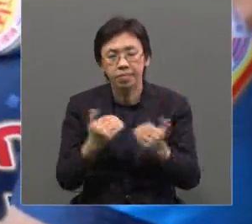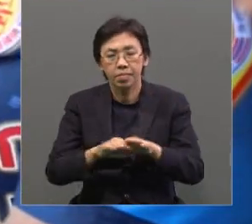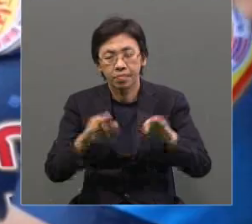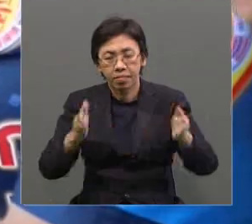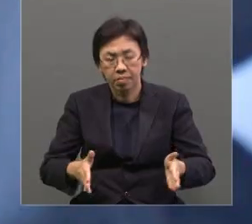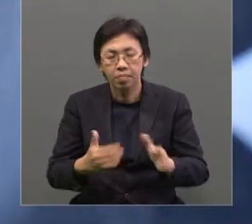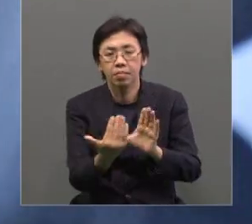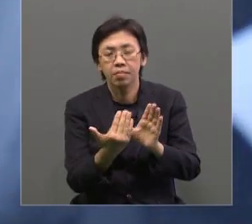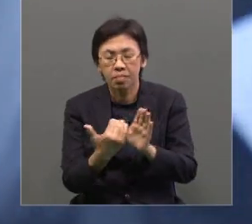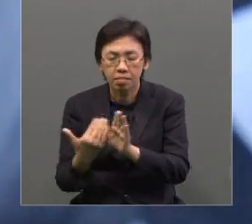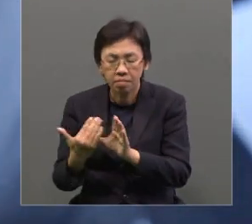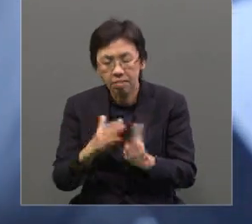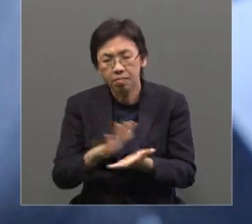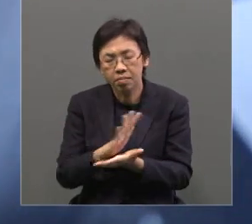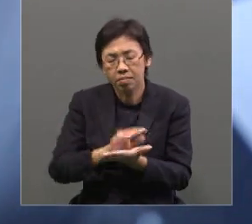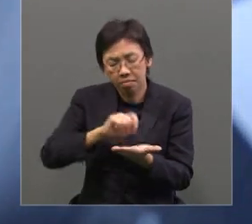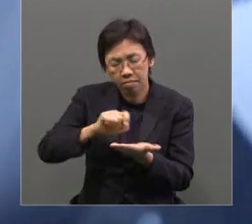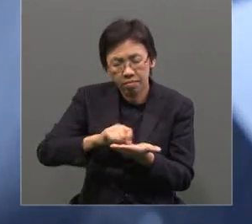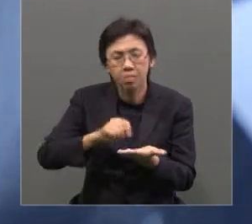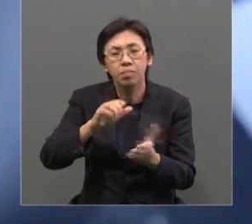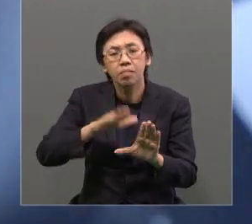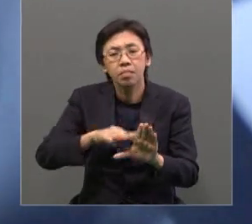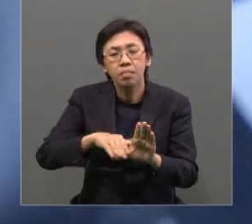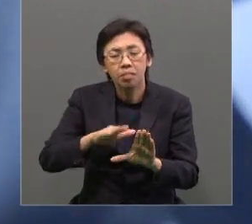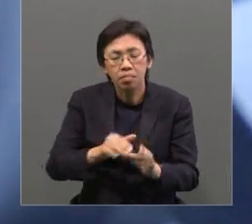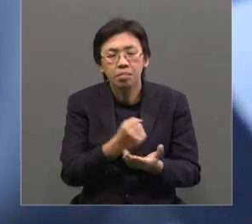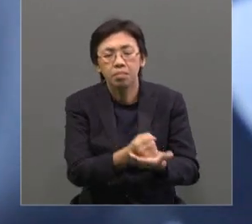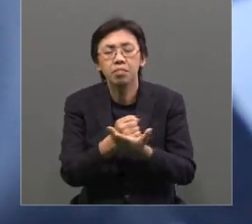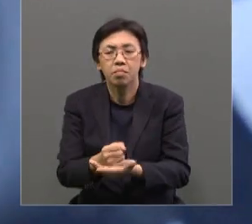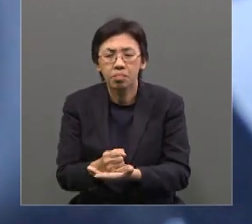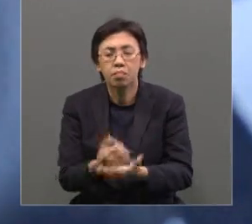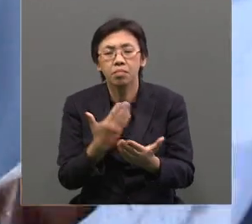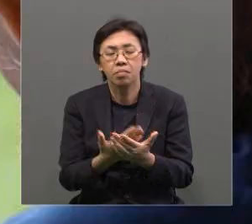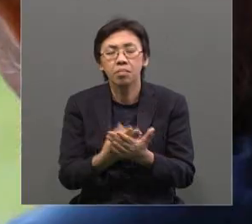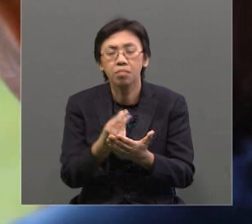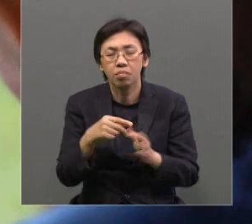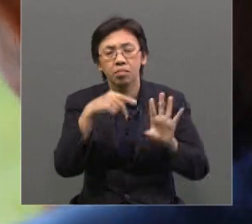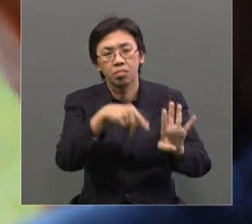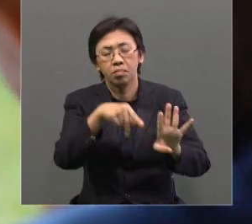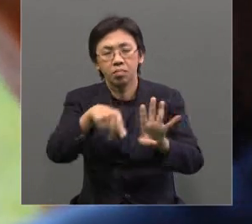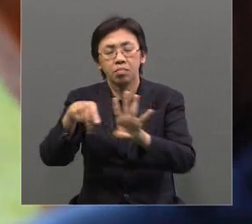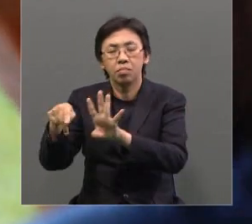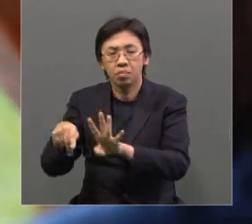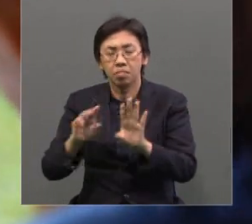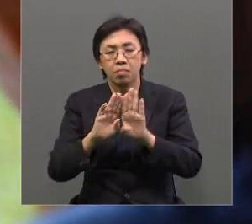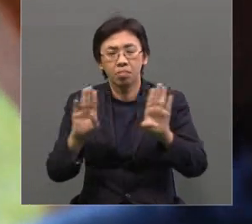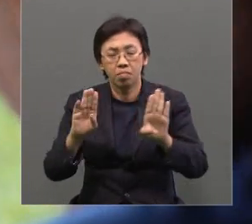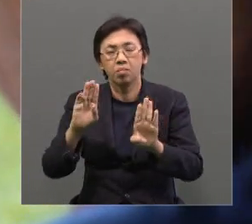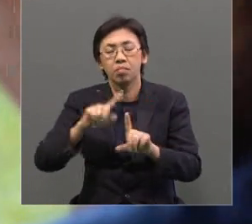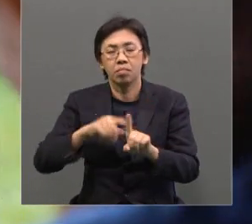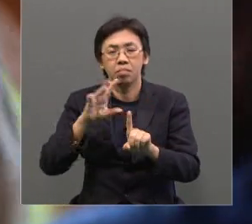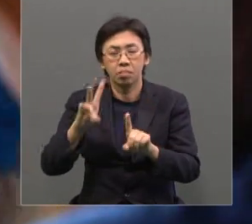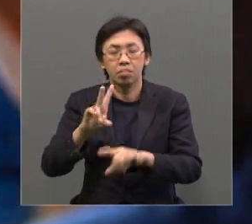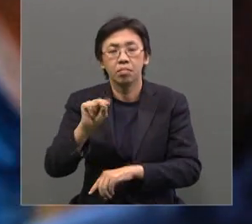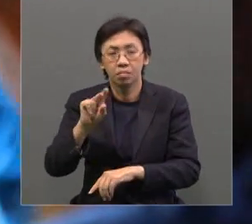ให้ผู้ประสบภัยนำเอกสารไปลงทะเบียนขอรับความช่วยเหลือก็จะได้รายละ 4,000 บาทนะคะซึ่งเปิดมาตั้งแต่วันที่30กร